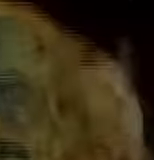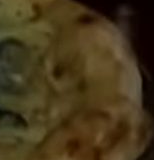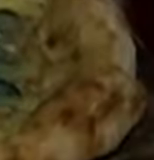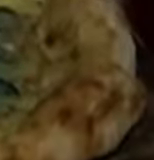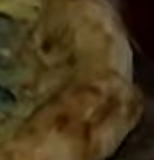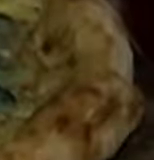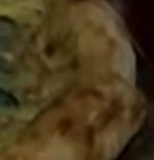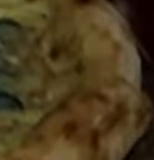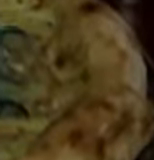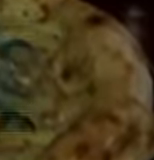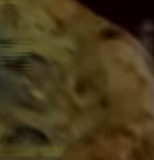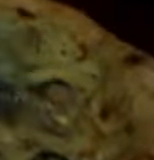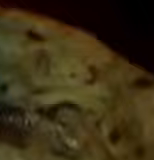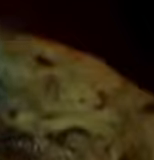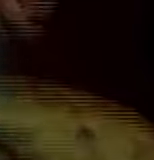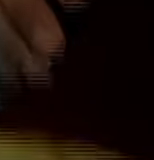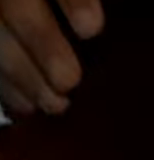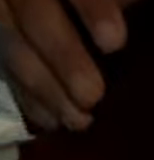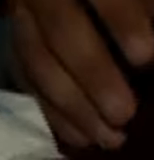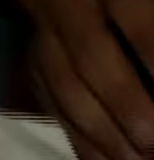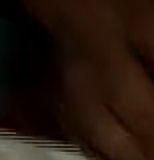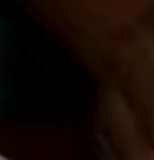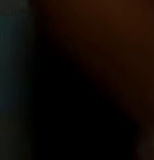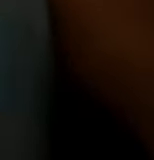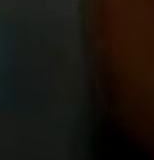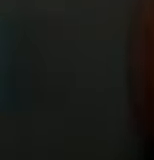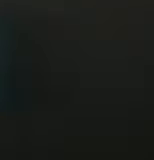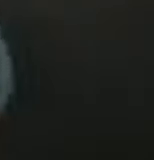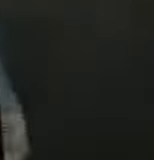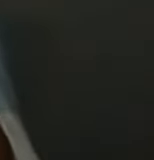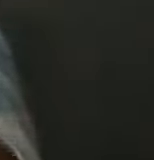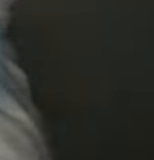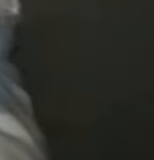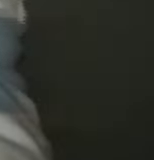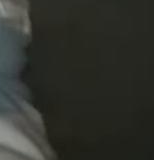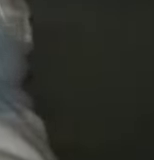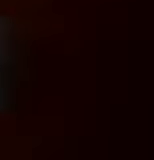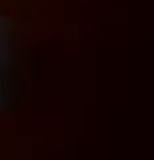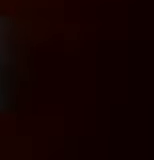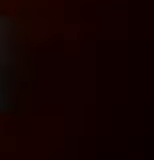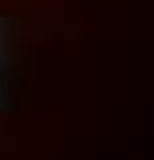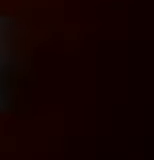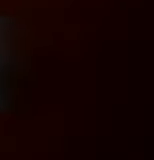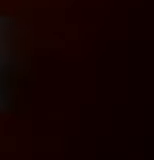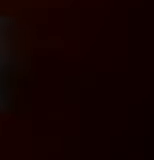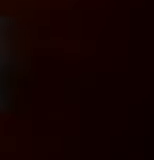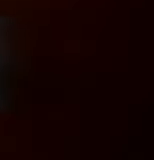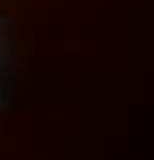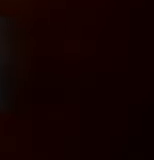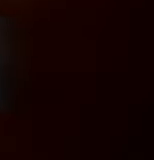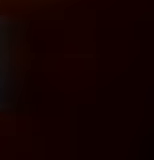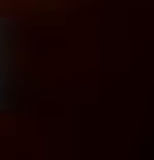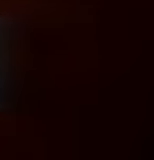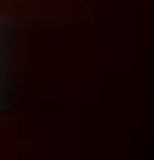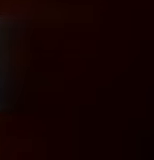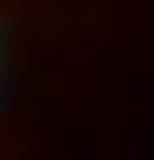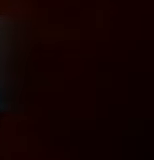Wow. Ang ilang trending na kainan sa Queen City of the South, silipin natin sa trip ni Maui. Wala kang